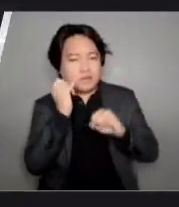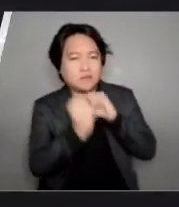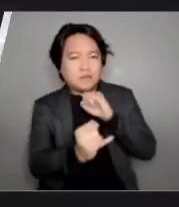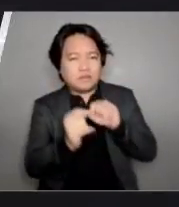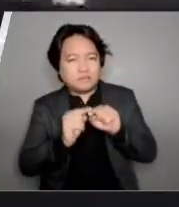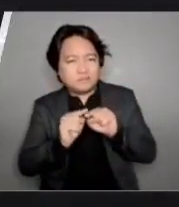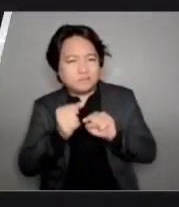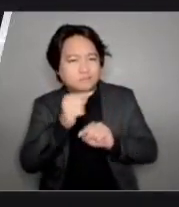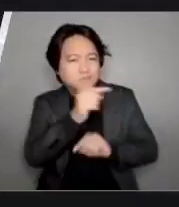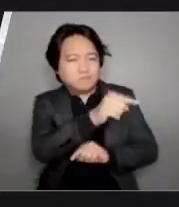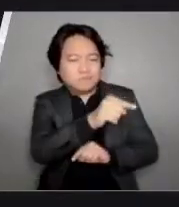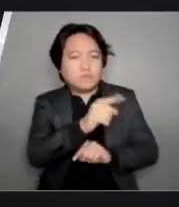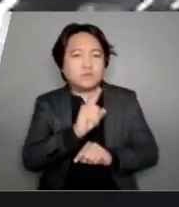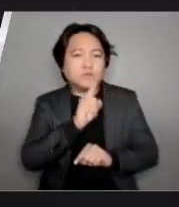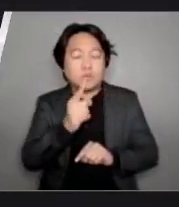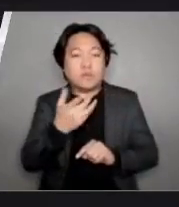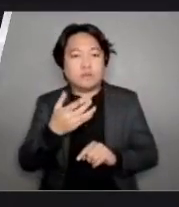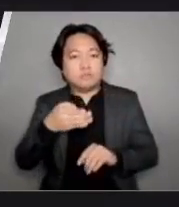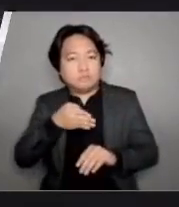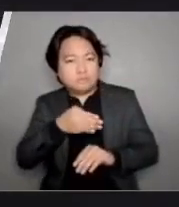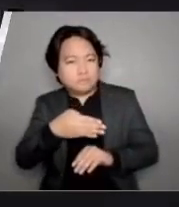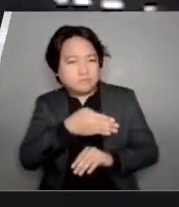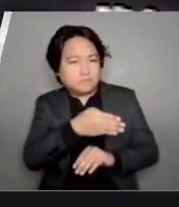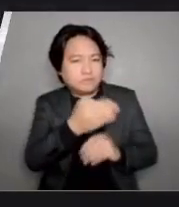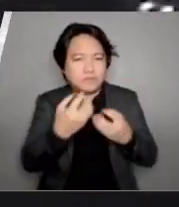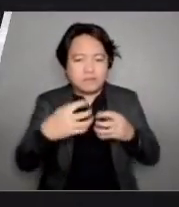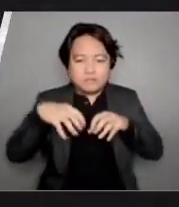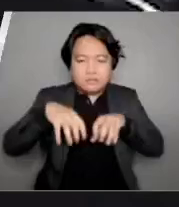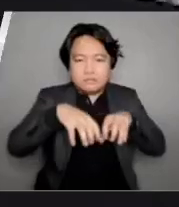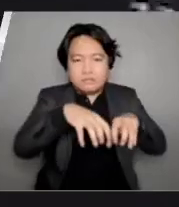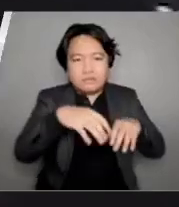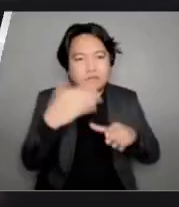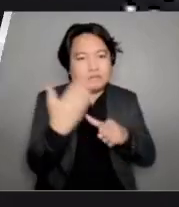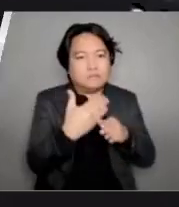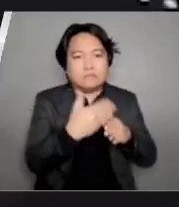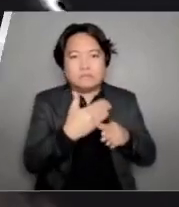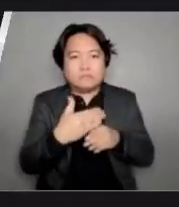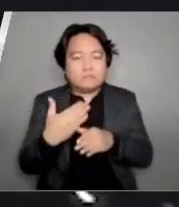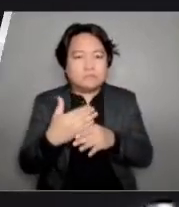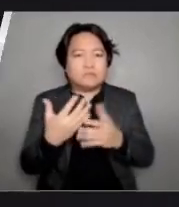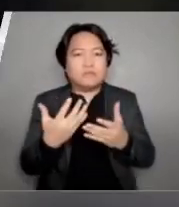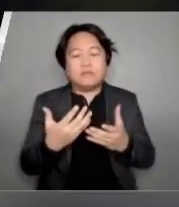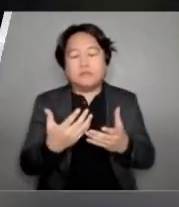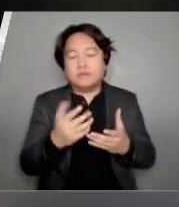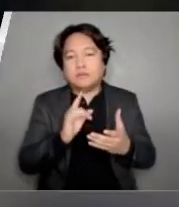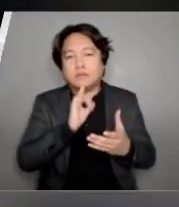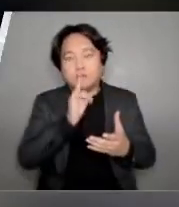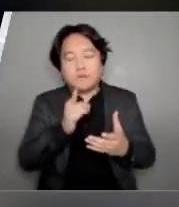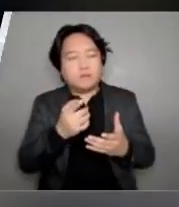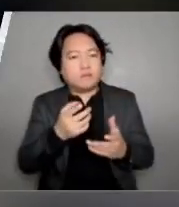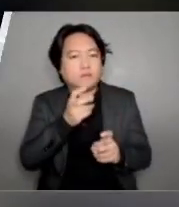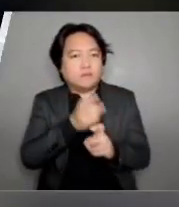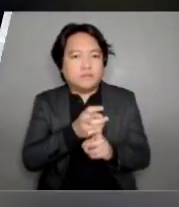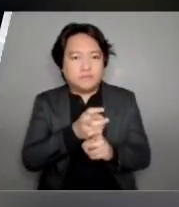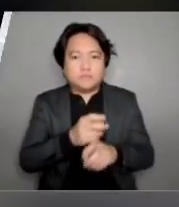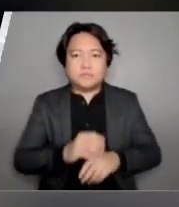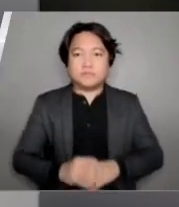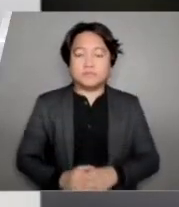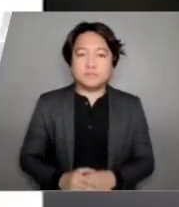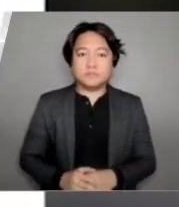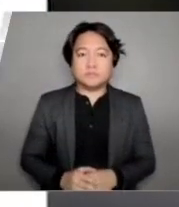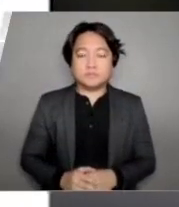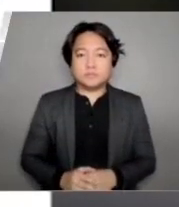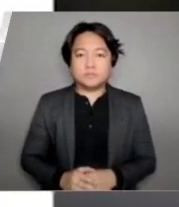mga ibang mga bahayan pa na pwedeng makapagbigay ng signal dito sa ating suspect. Nang magpositibo ang